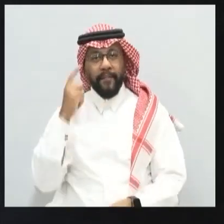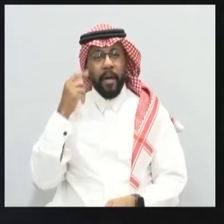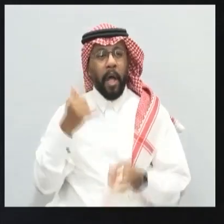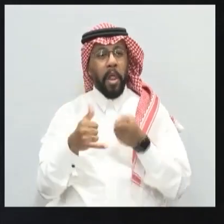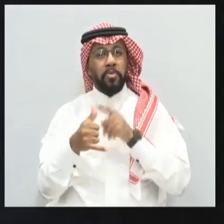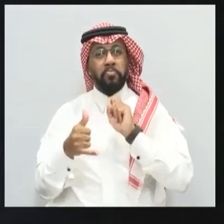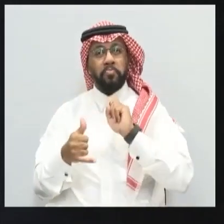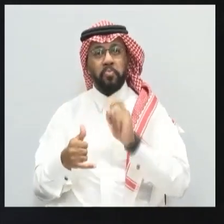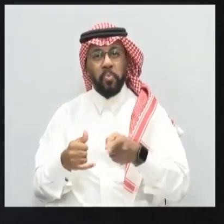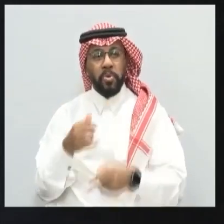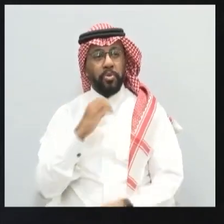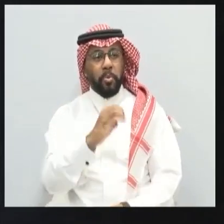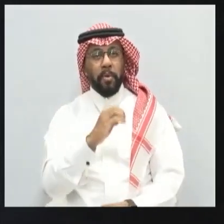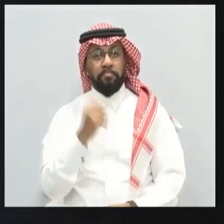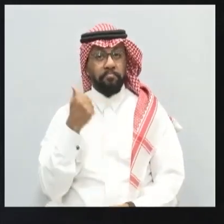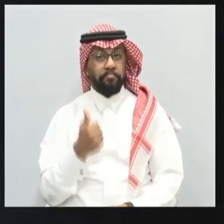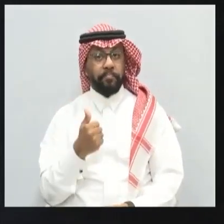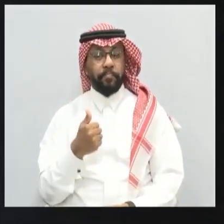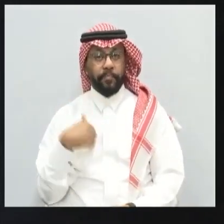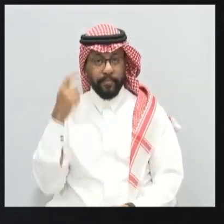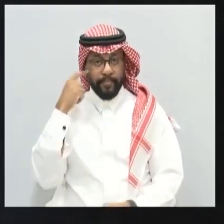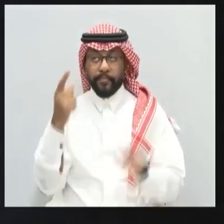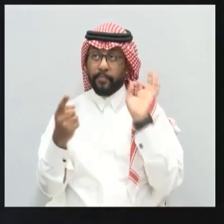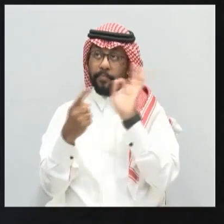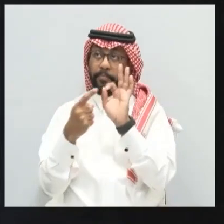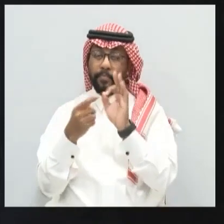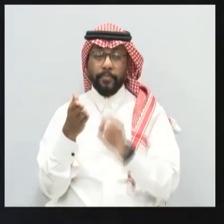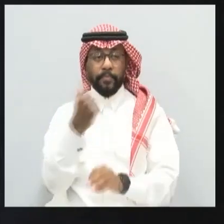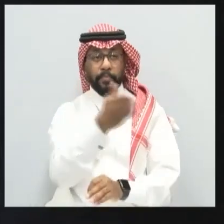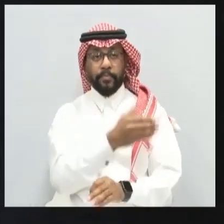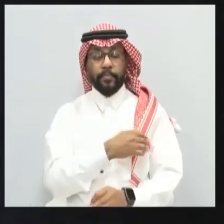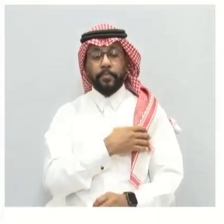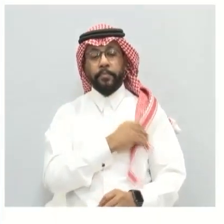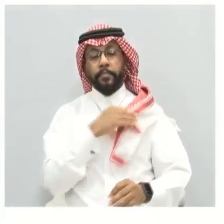او نشاط او بعض التوجهات او الاهداف لتلك